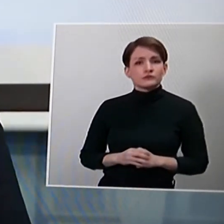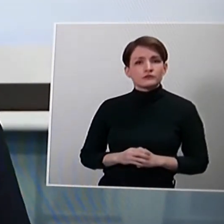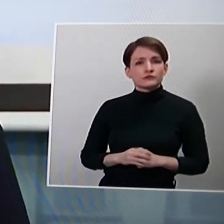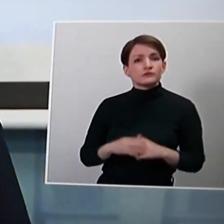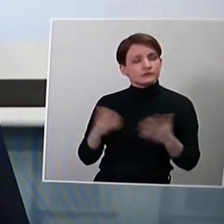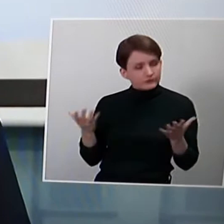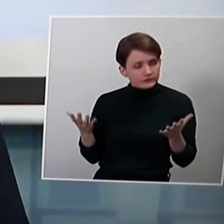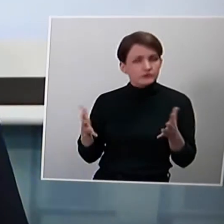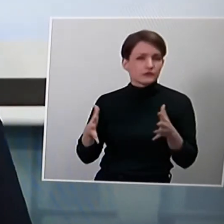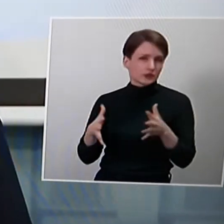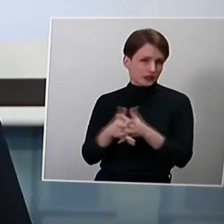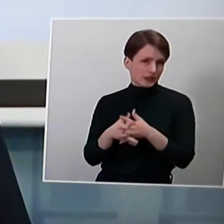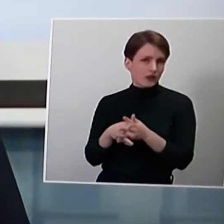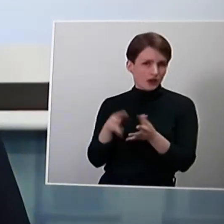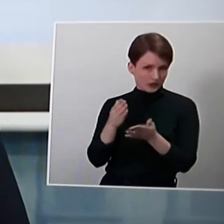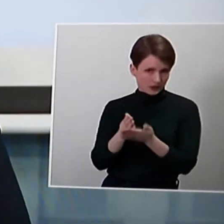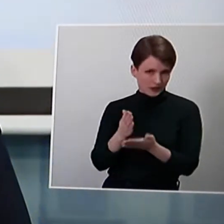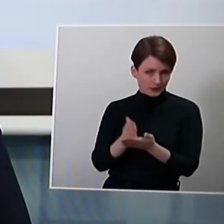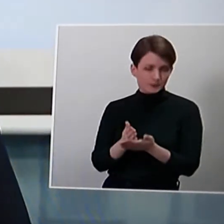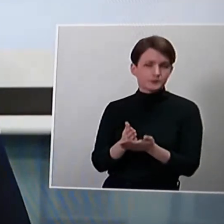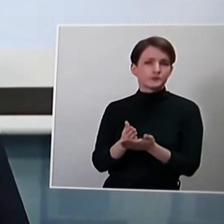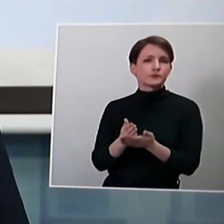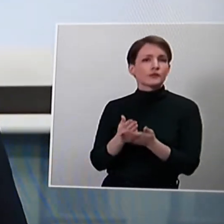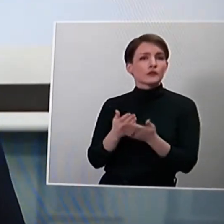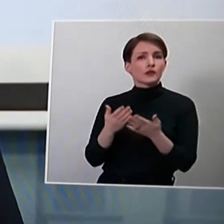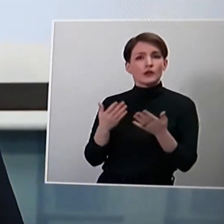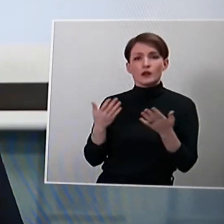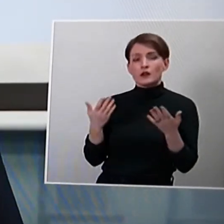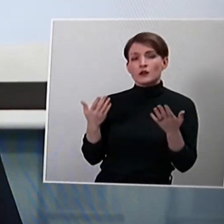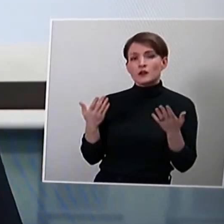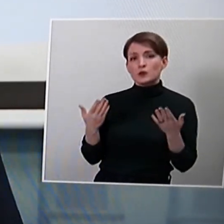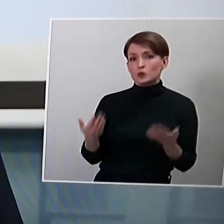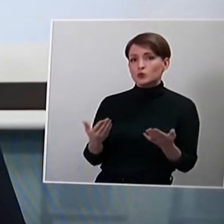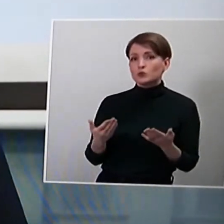On ihan selvää, että tällainen tilanne, jossa